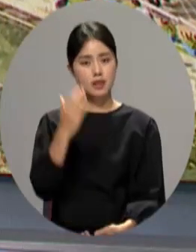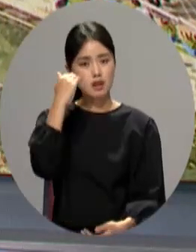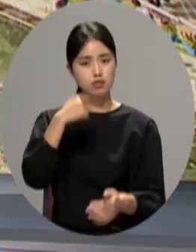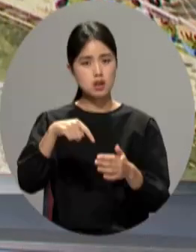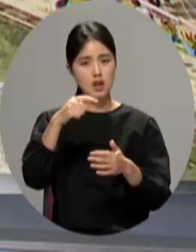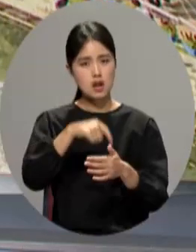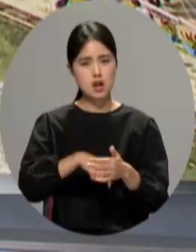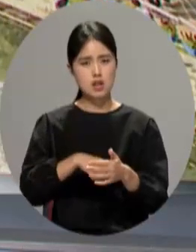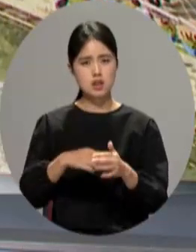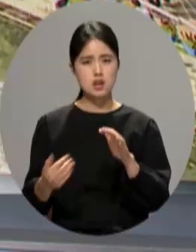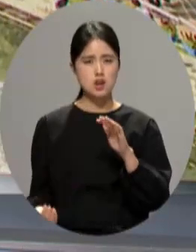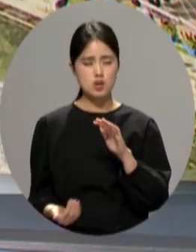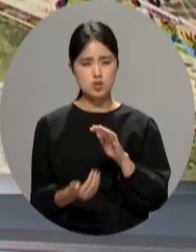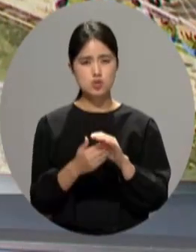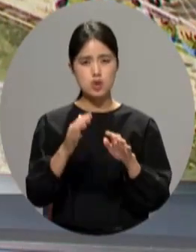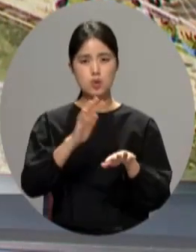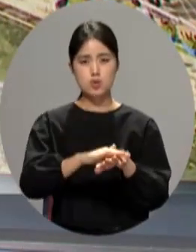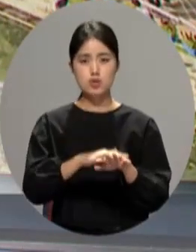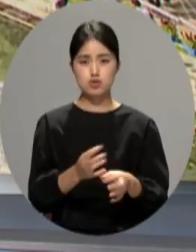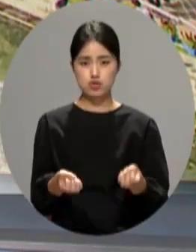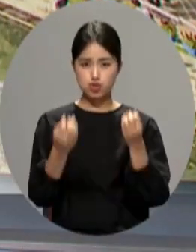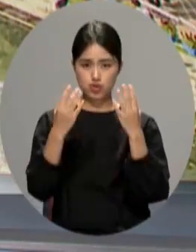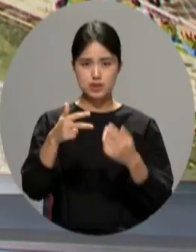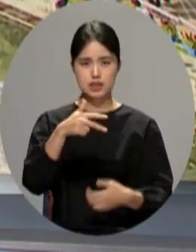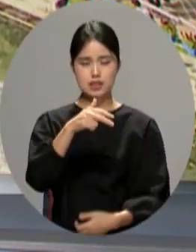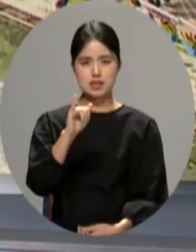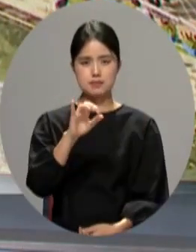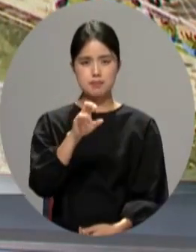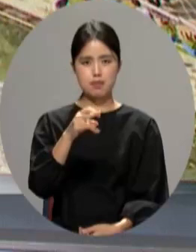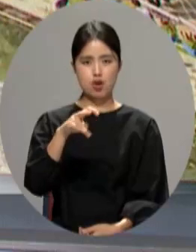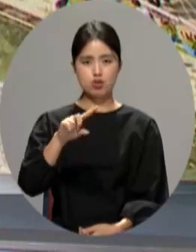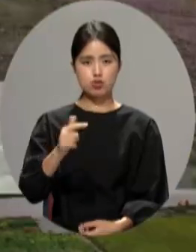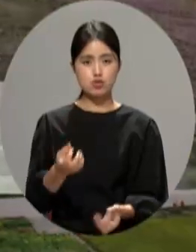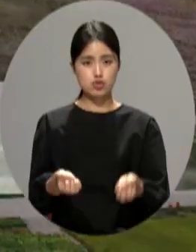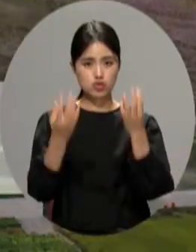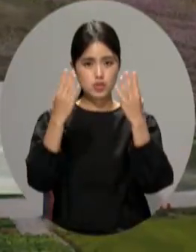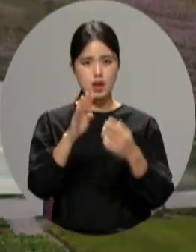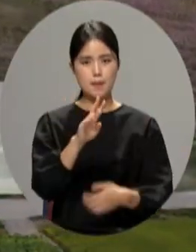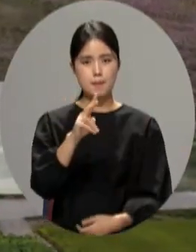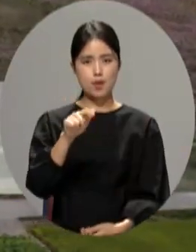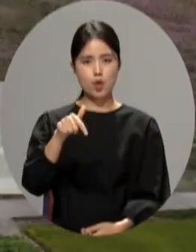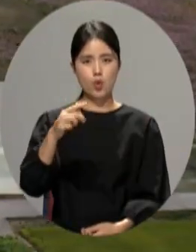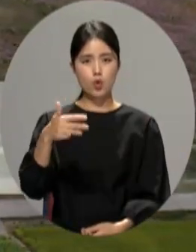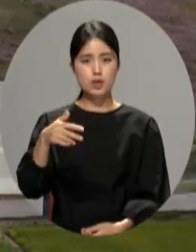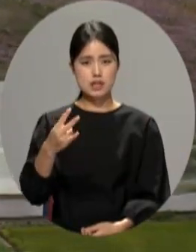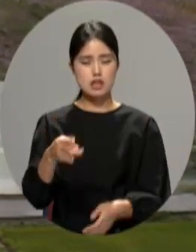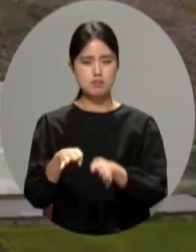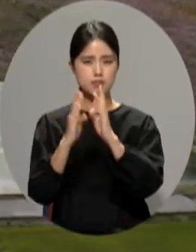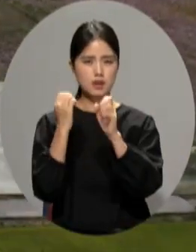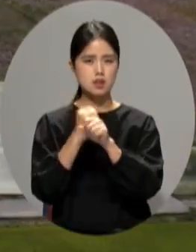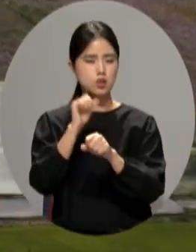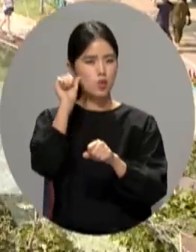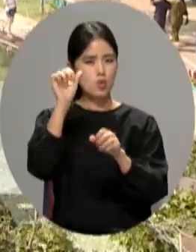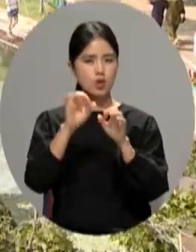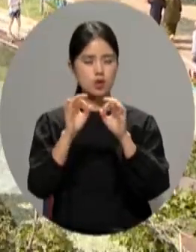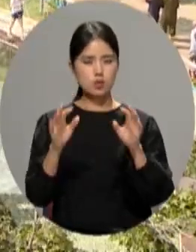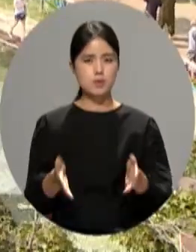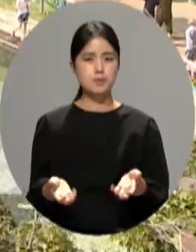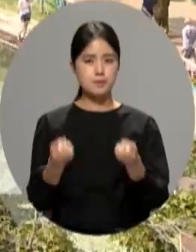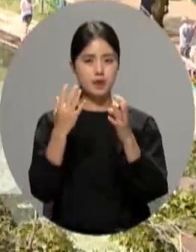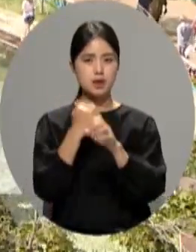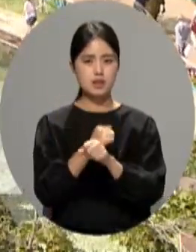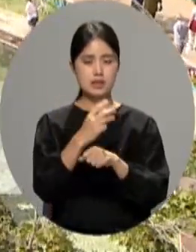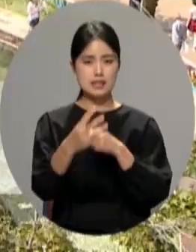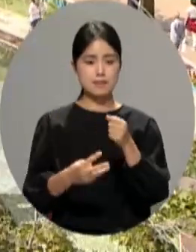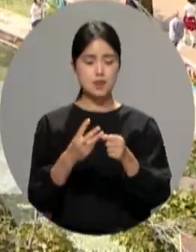국내 최고의 농경문화축제인 김제 지평선 축제가 오늘 벽골제에서 개막해 다양한 행사들로 닷새 간 펼쳐집니다